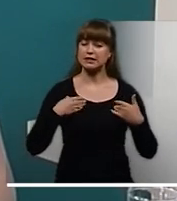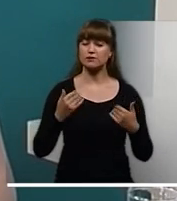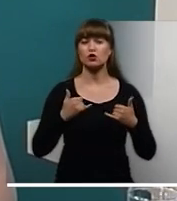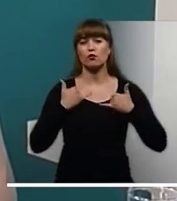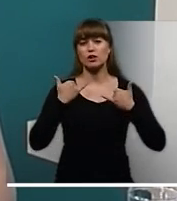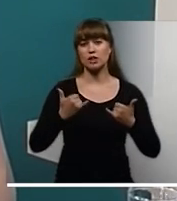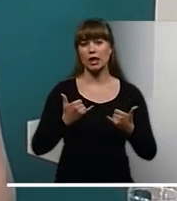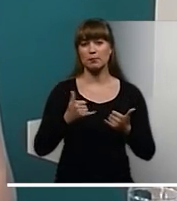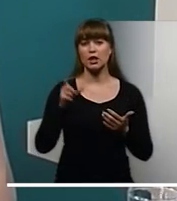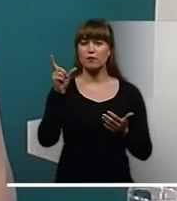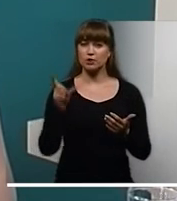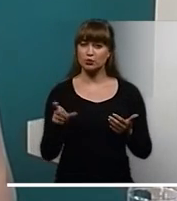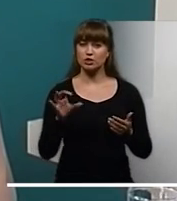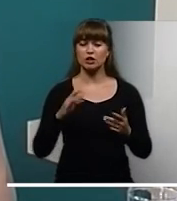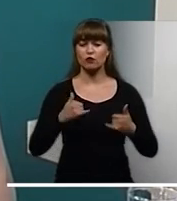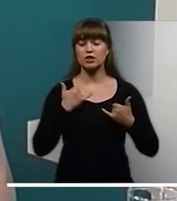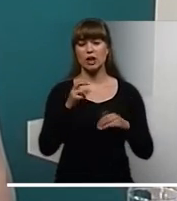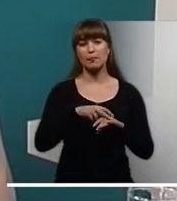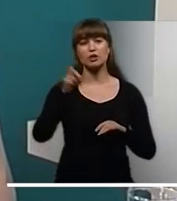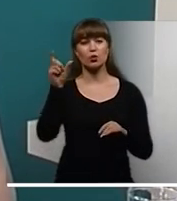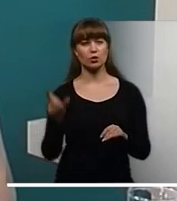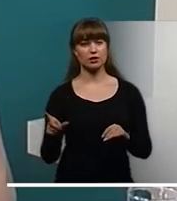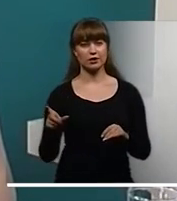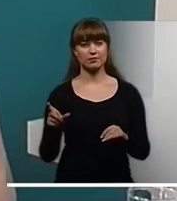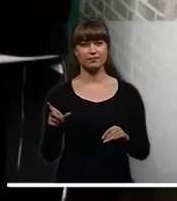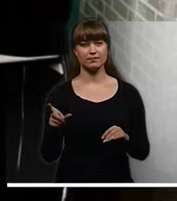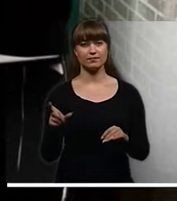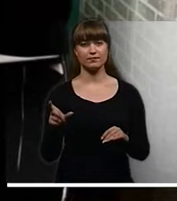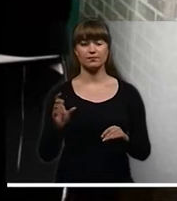уважаемый ведущий и уважаемый доктор. Здравствуйте.